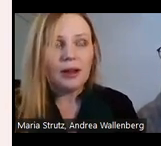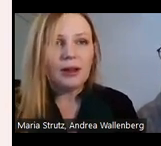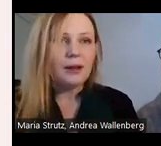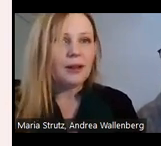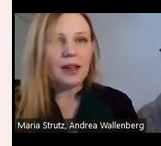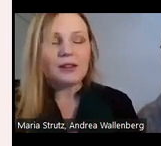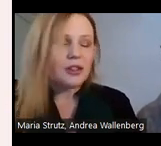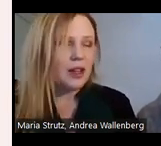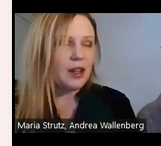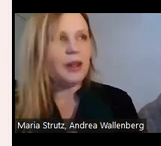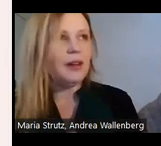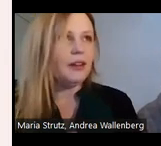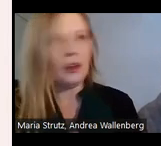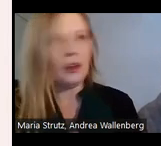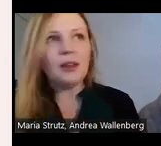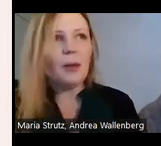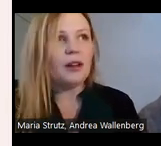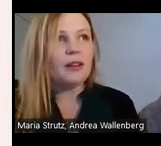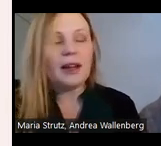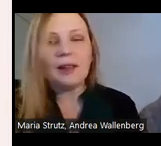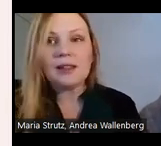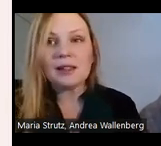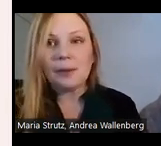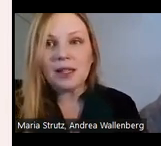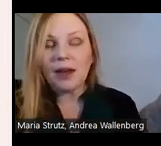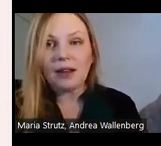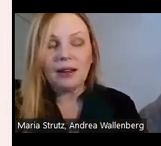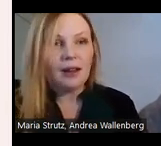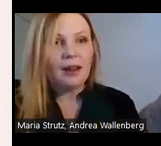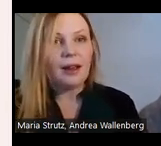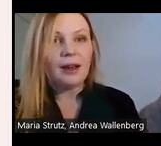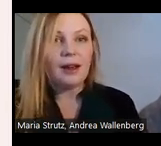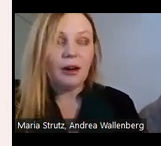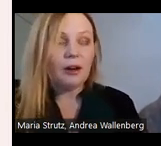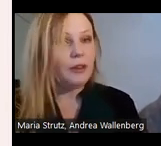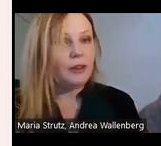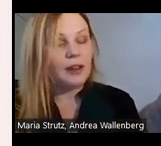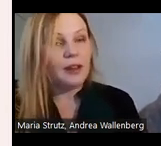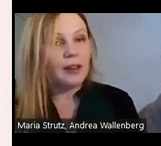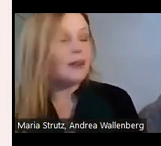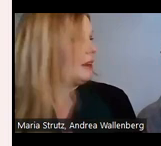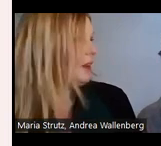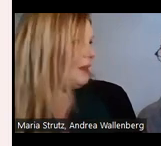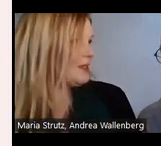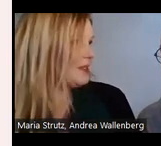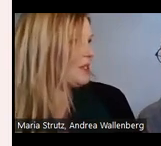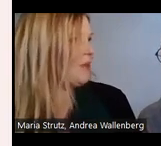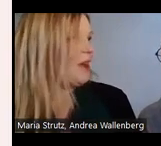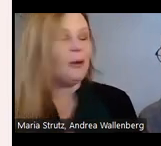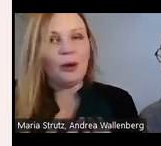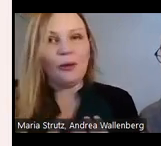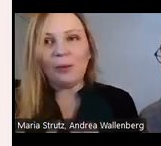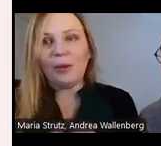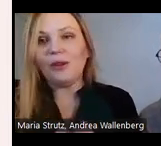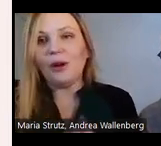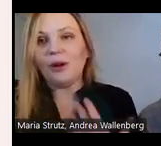Det kanske tystnar. Det kanske tystnar. Blir det inte, tar inte barnet den lättaste, snabbaste vägen? Ja, det är inte alltid den lättaste, snabbaste